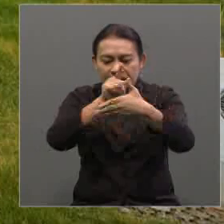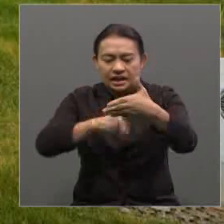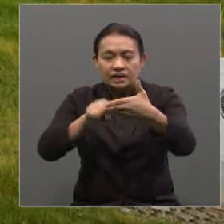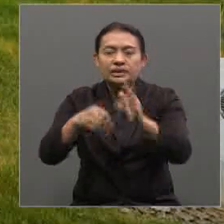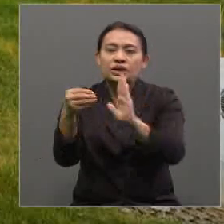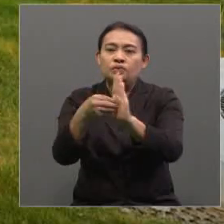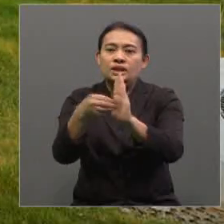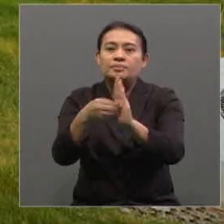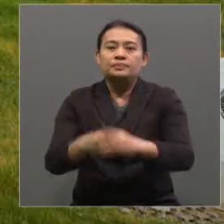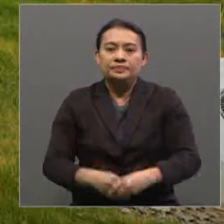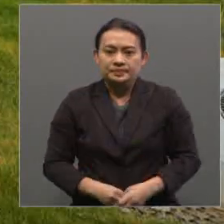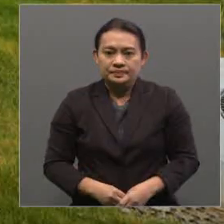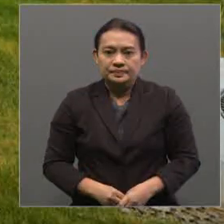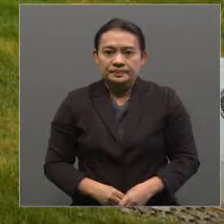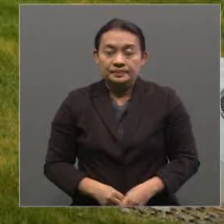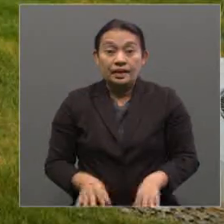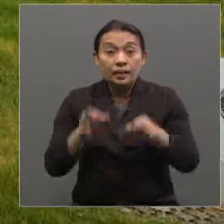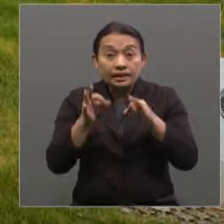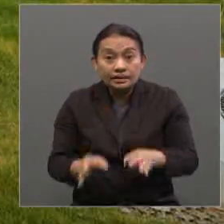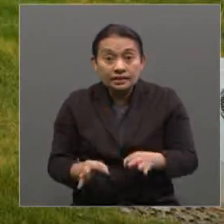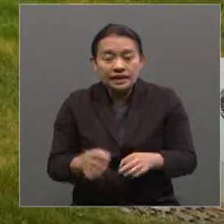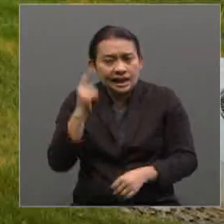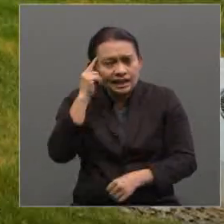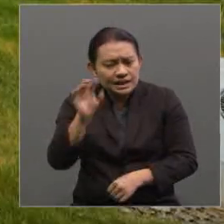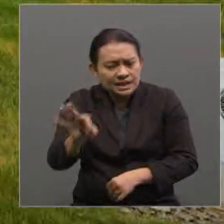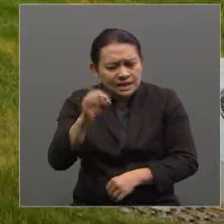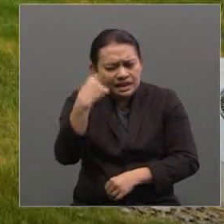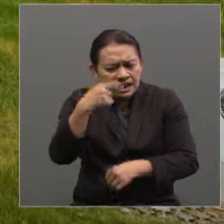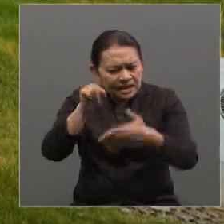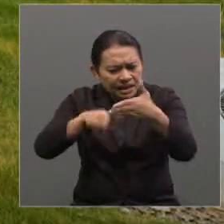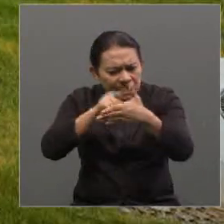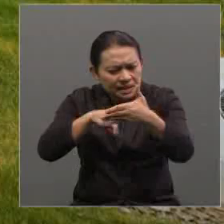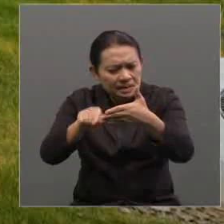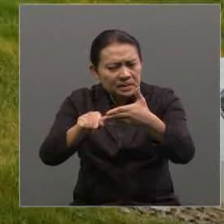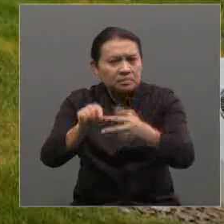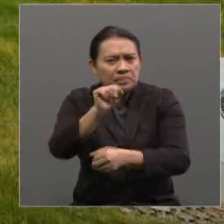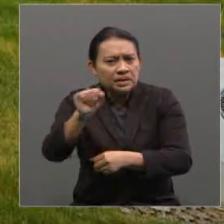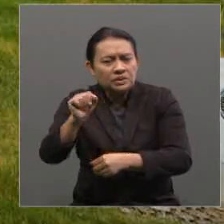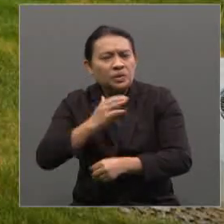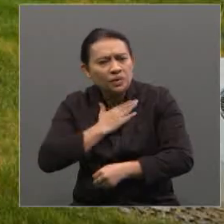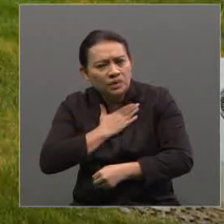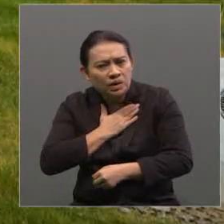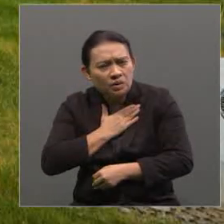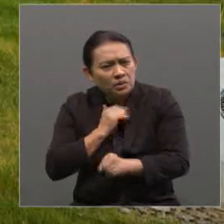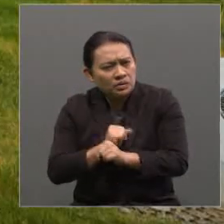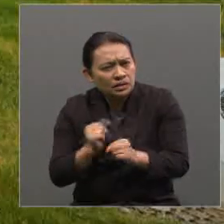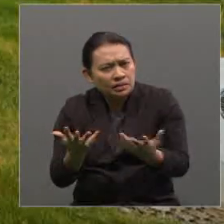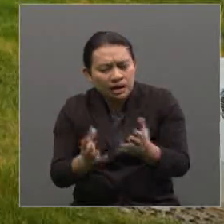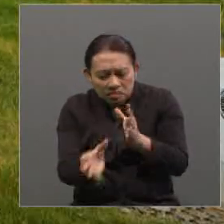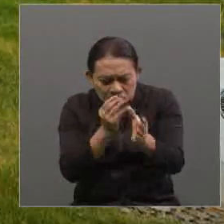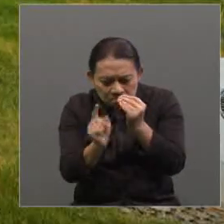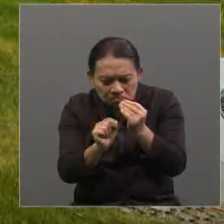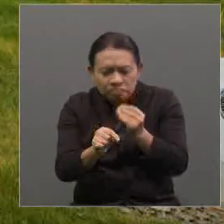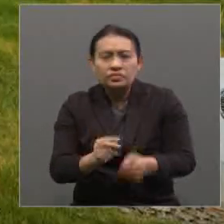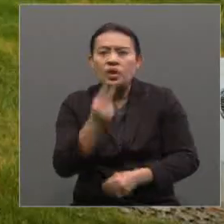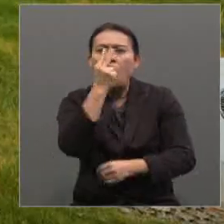าเราตัดสินใจที่จะเลือกว่าจะเลือกใครไปเป็นผู้แทนของเราเนี่ยเราศึกษาข้อมูลจากอะไรเป็นหลัก ตอนแรกก็ดูจากป้